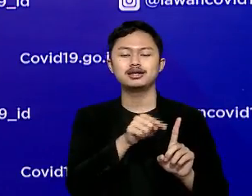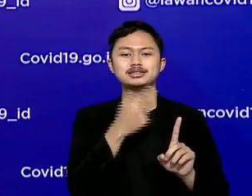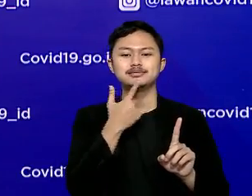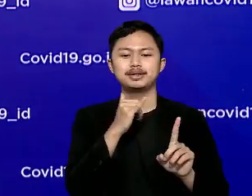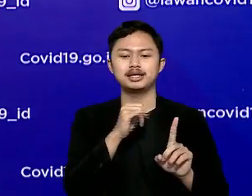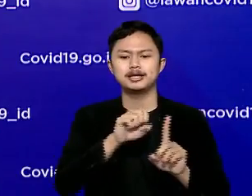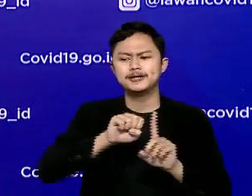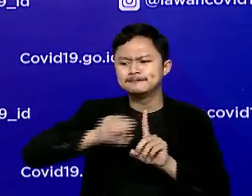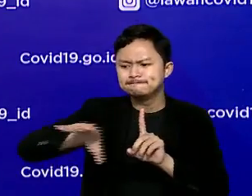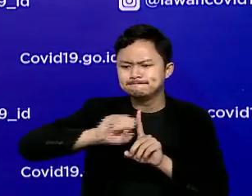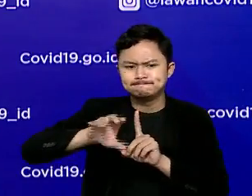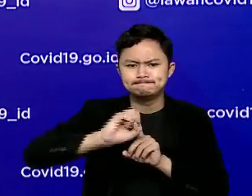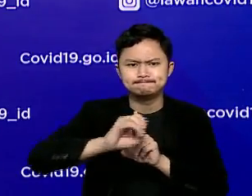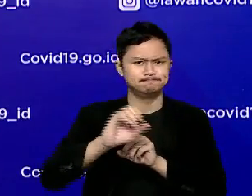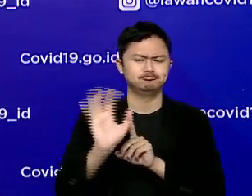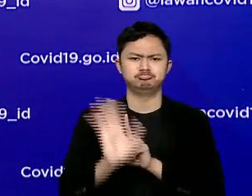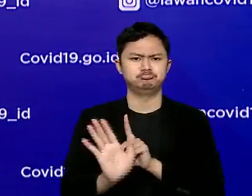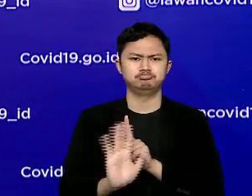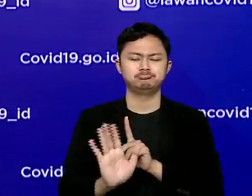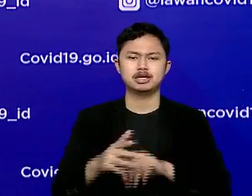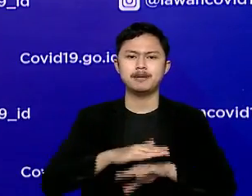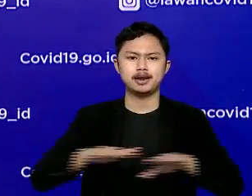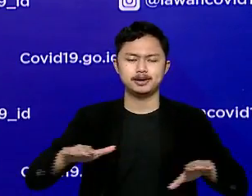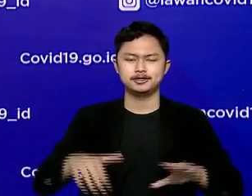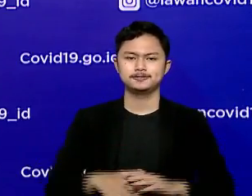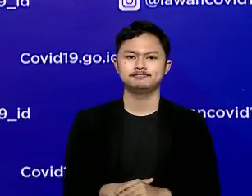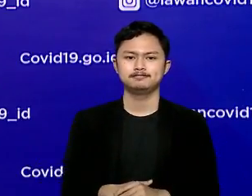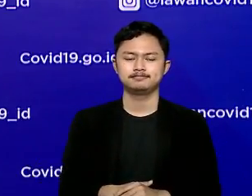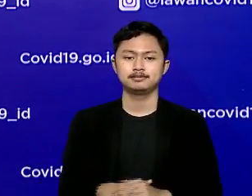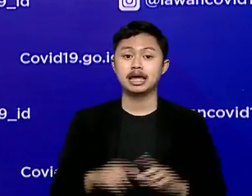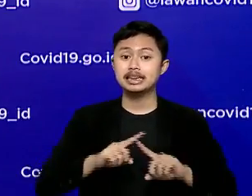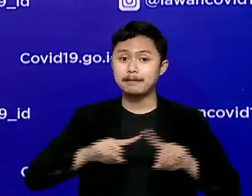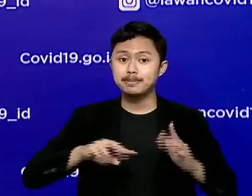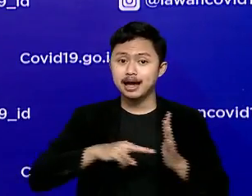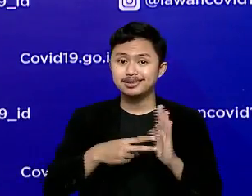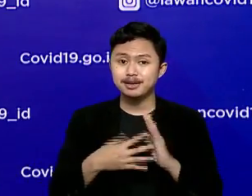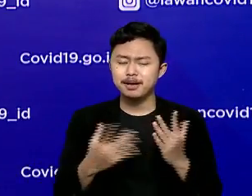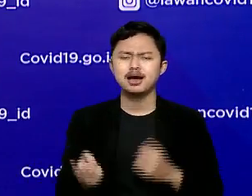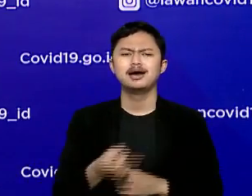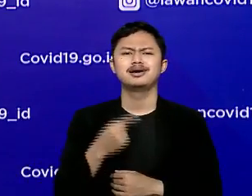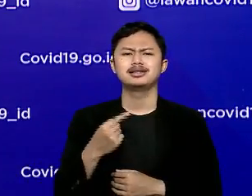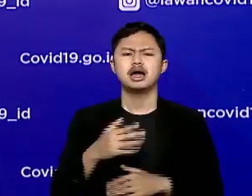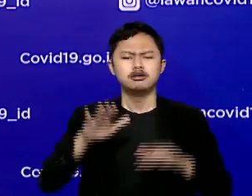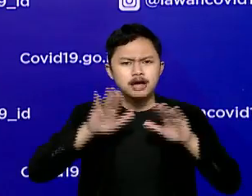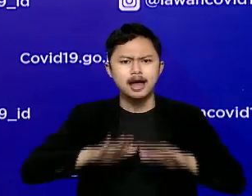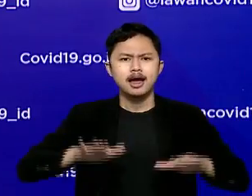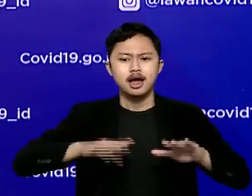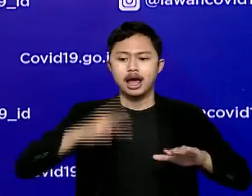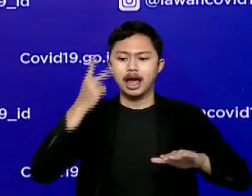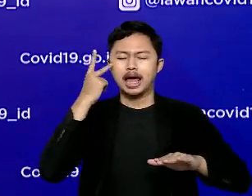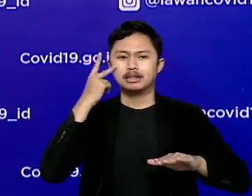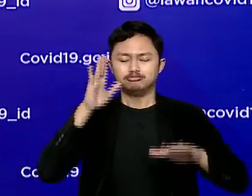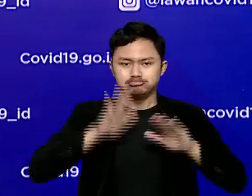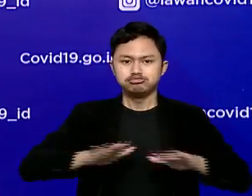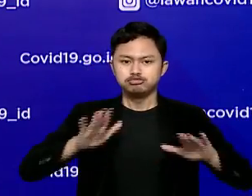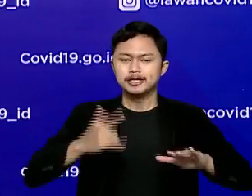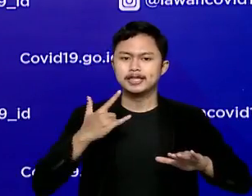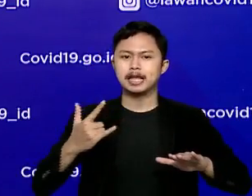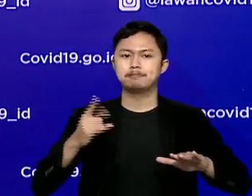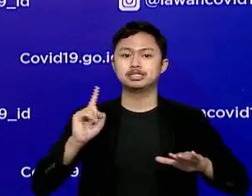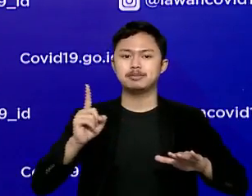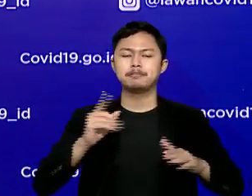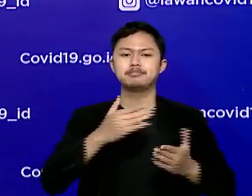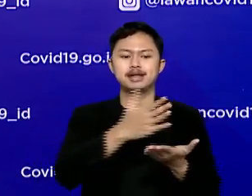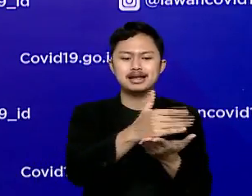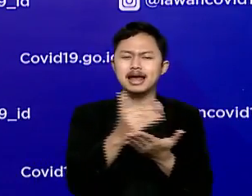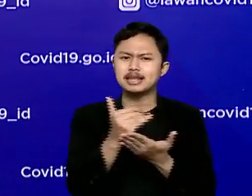mampu menularkan virus tersebut ke orang lain. Meskipun demikian, kita masih harus terus waspada, terutama mengingat data-data